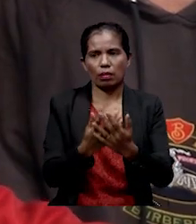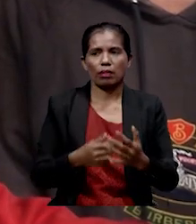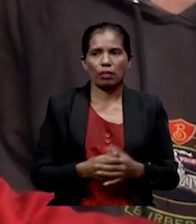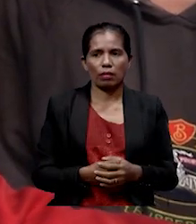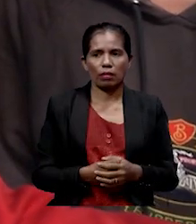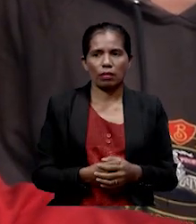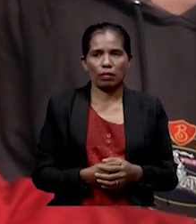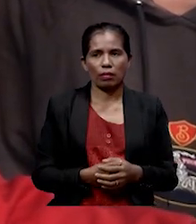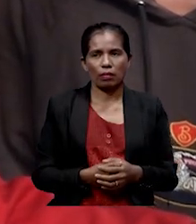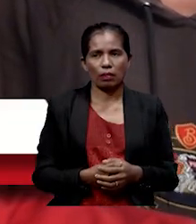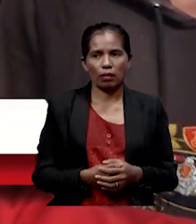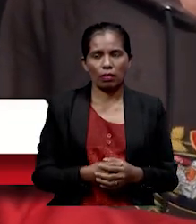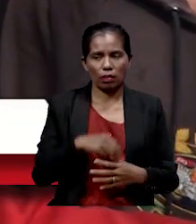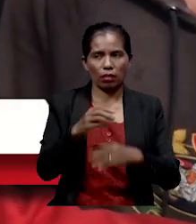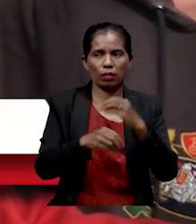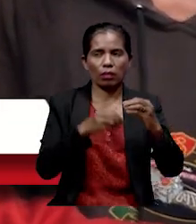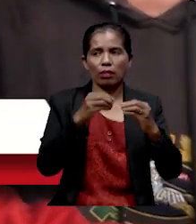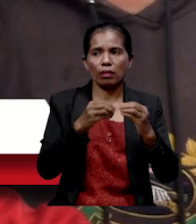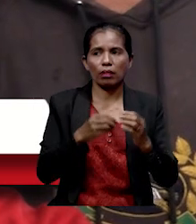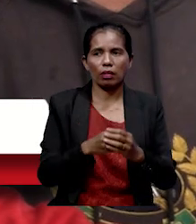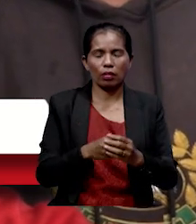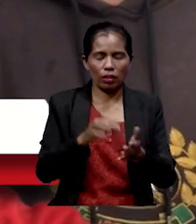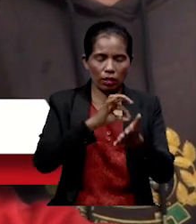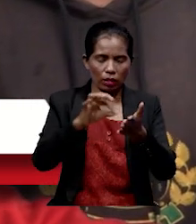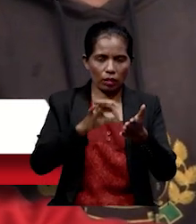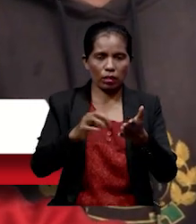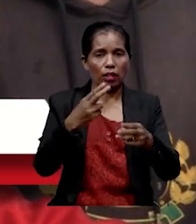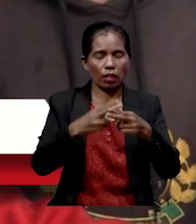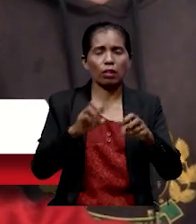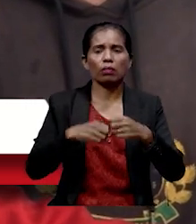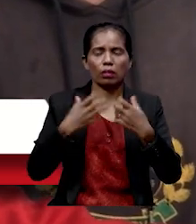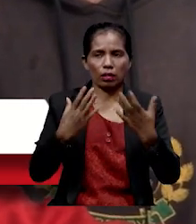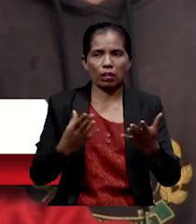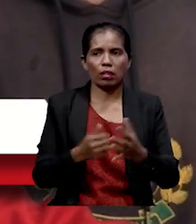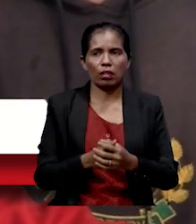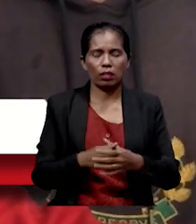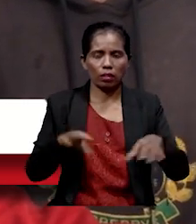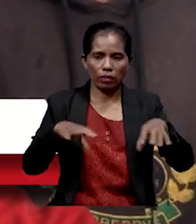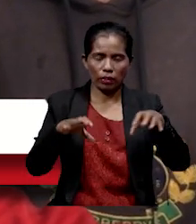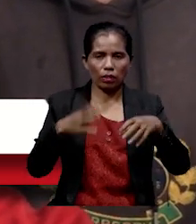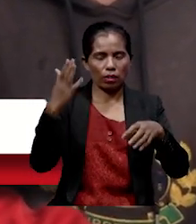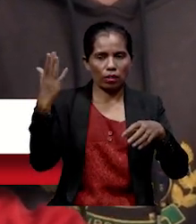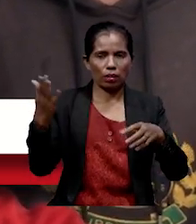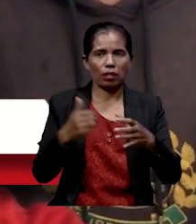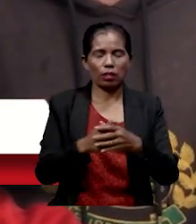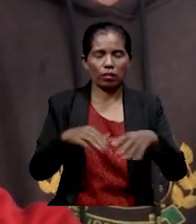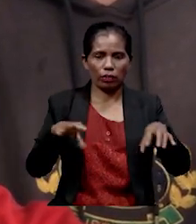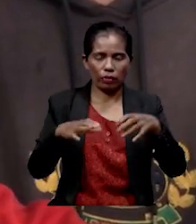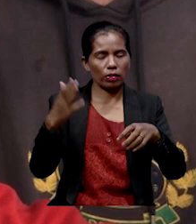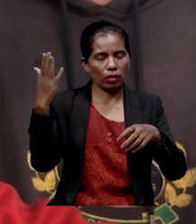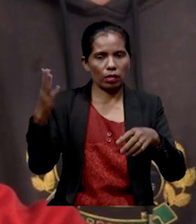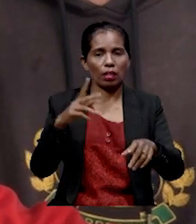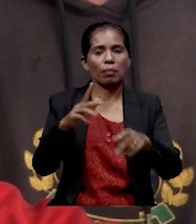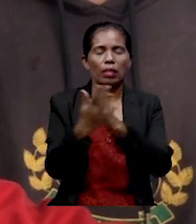kami konaba mai registro atau para oing satu ba compete campo de trabalho e